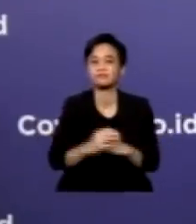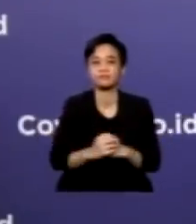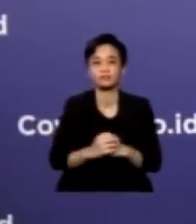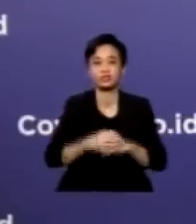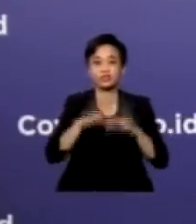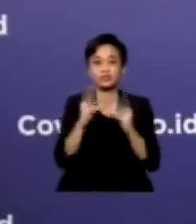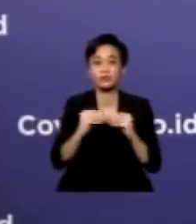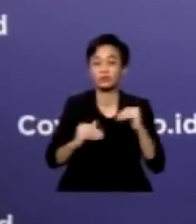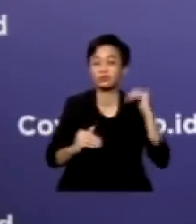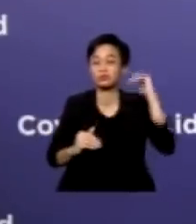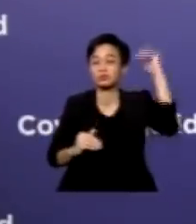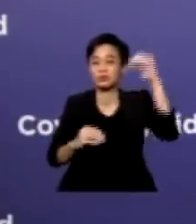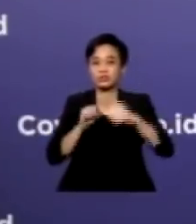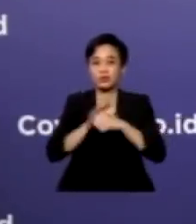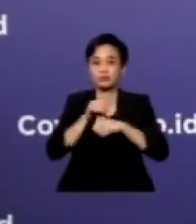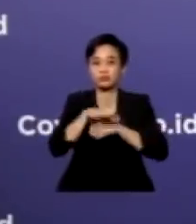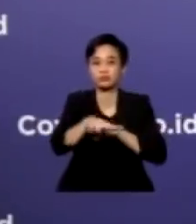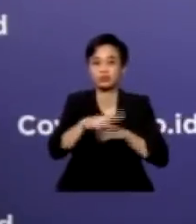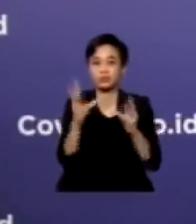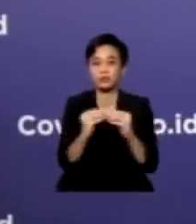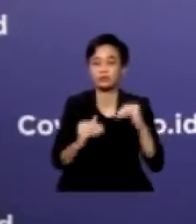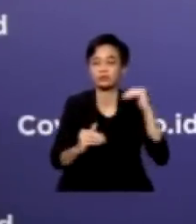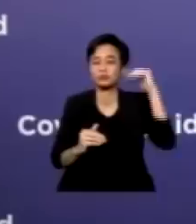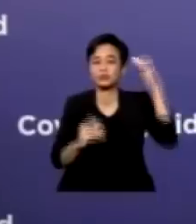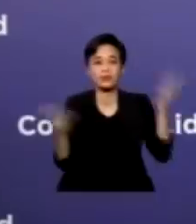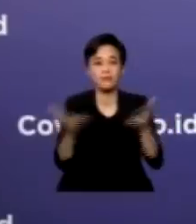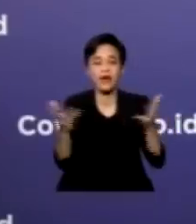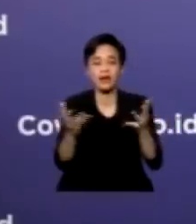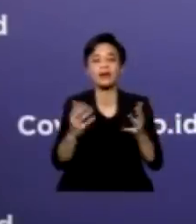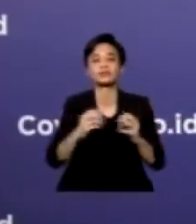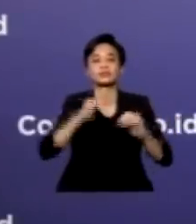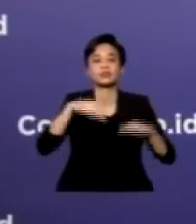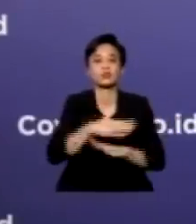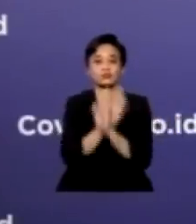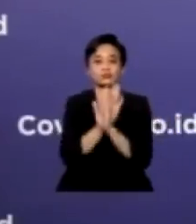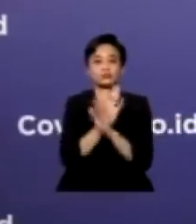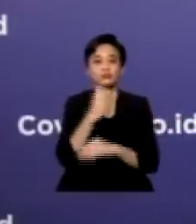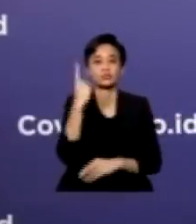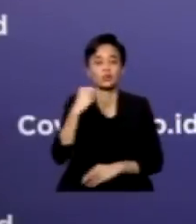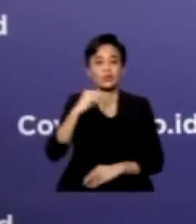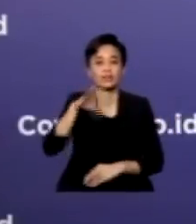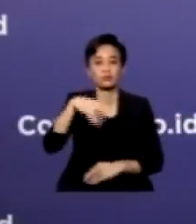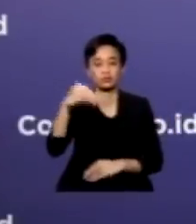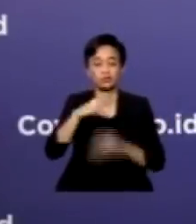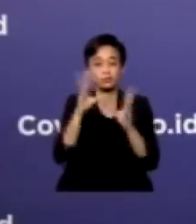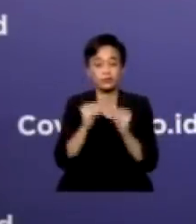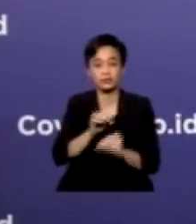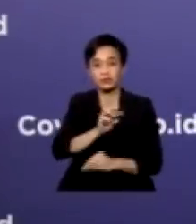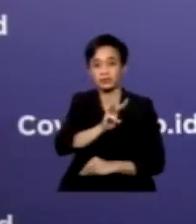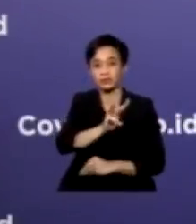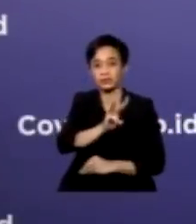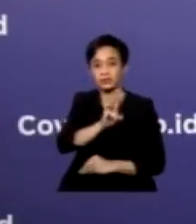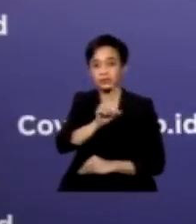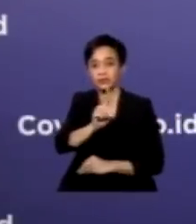tertinggi yang melaporkan kasus positif pada hari ini adalah Provinsi Jawa Timur dengan jumlah